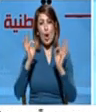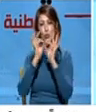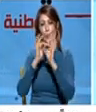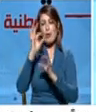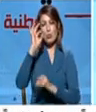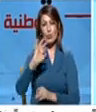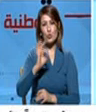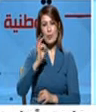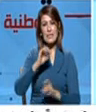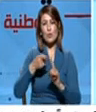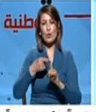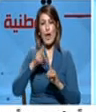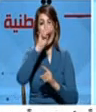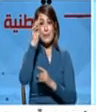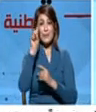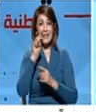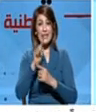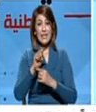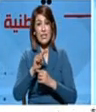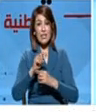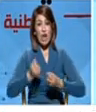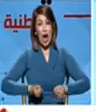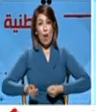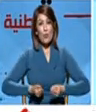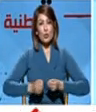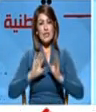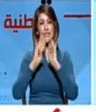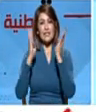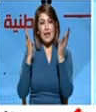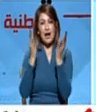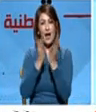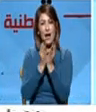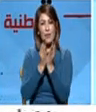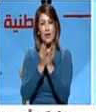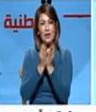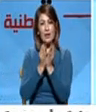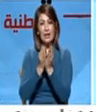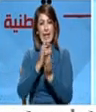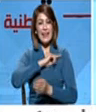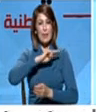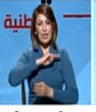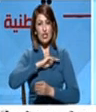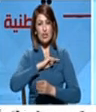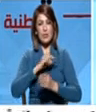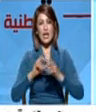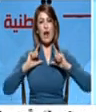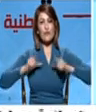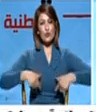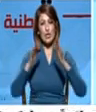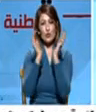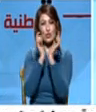اه كمان المدني مدير عام الضمان الاجتماعي بوزاره الشؤون الاجتماعيه حول اه المستقبل